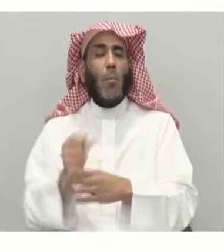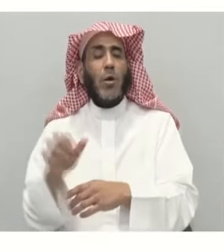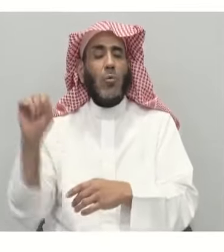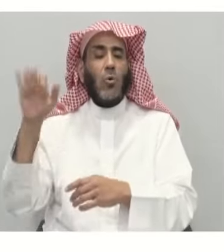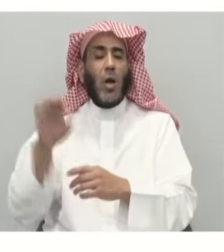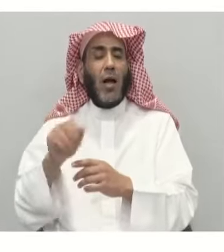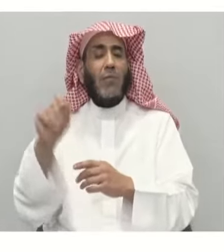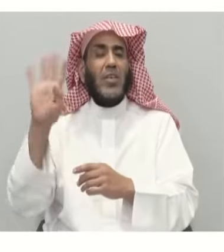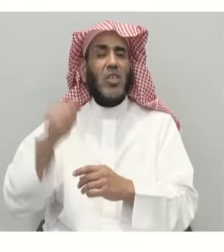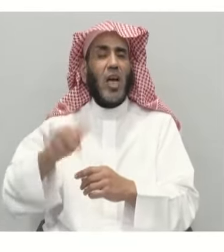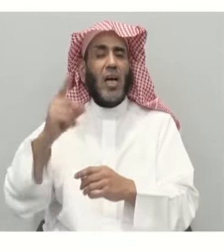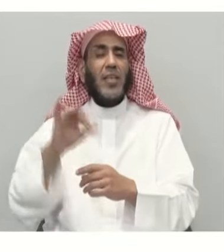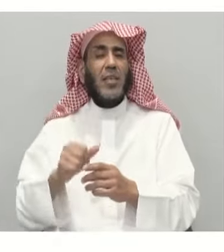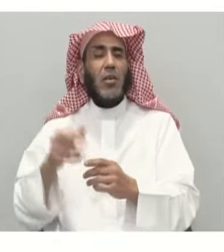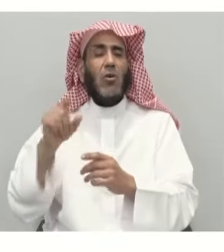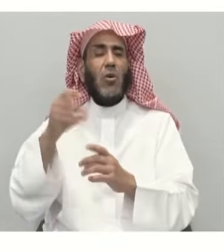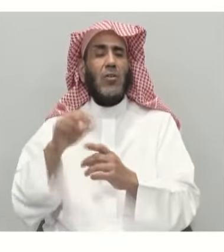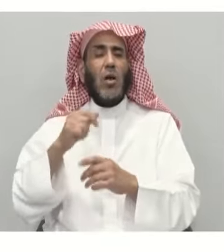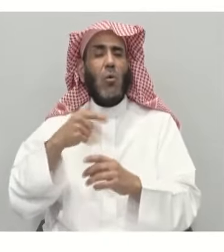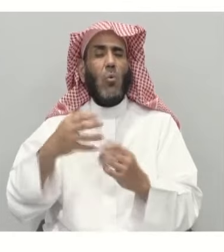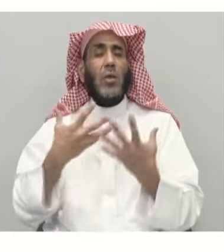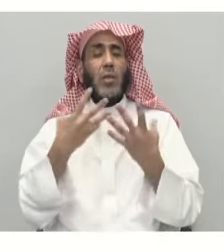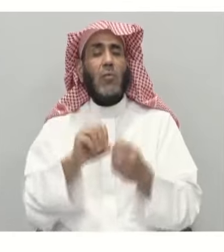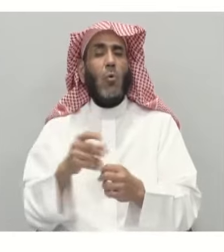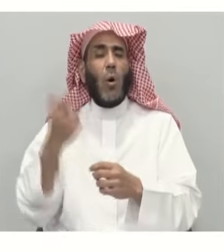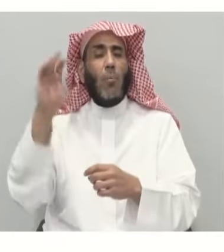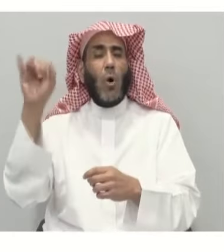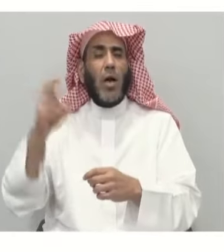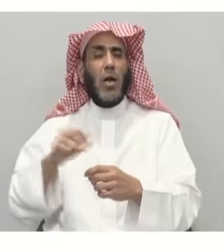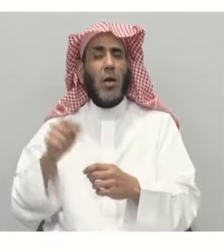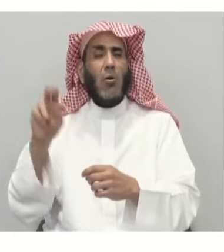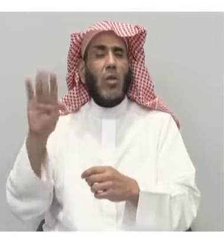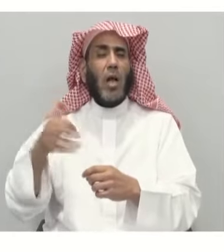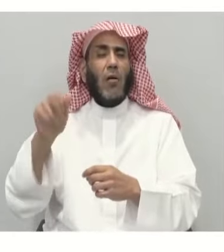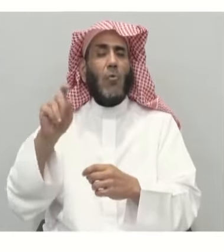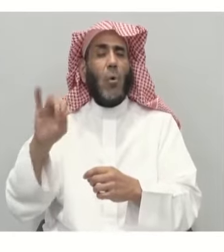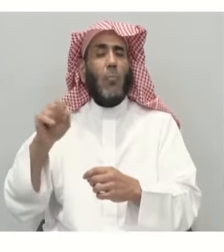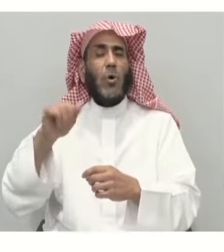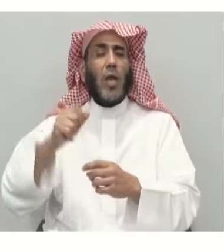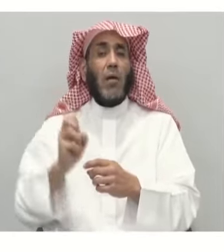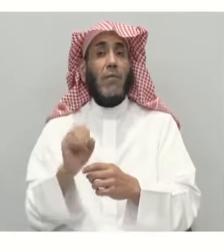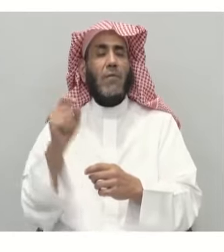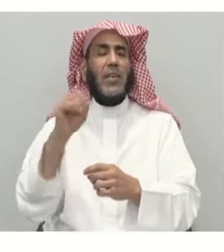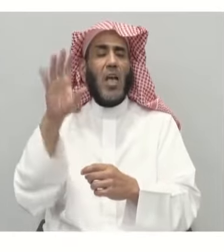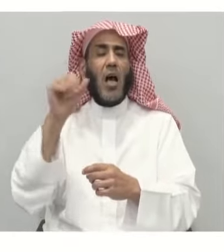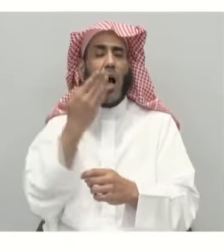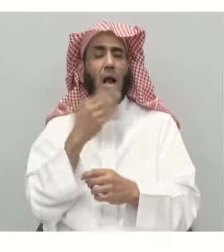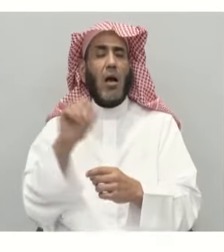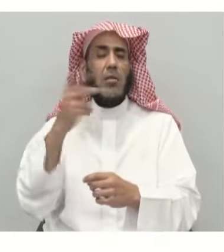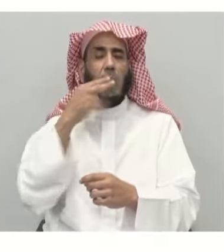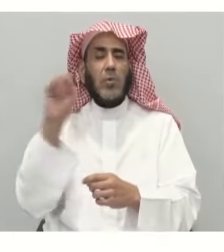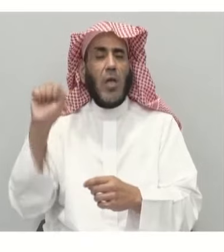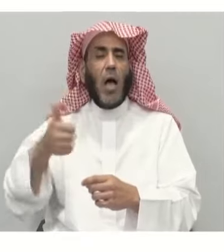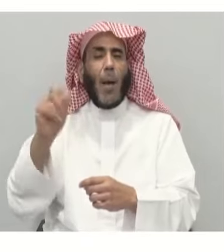يتاخر شاطئ صحرائه ودفئ ومؤرخ وسال وتكافؤ مخطئا فجاه يؤدب قرا صائم